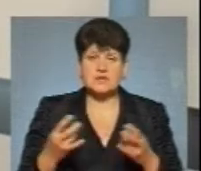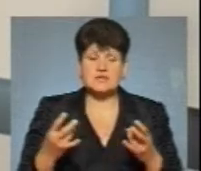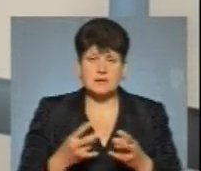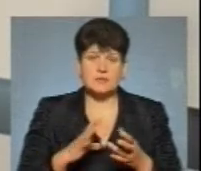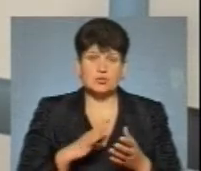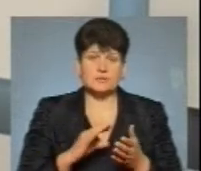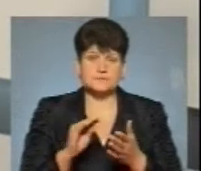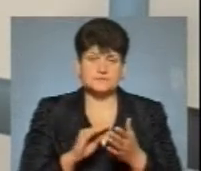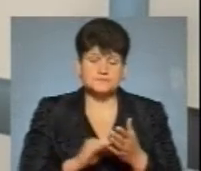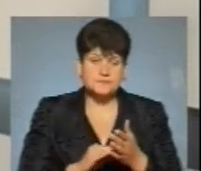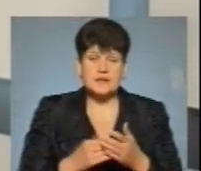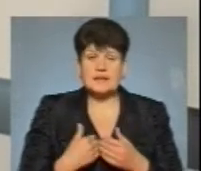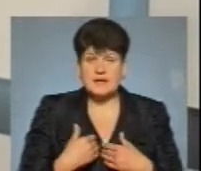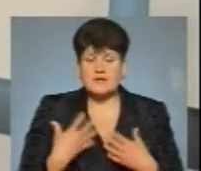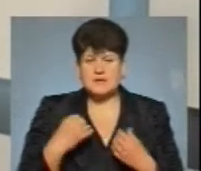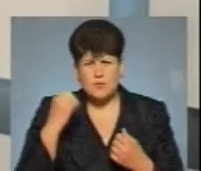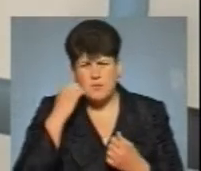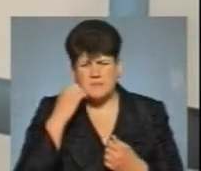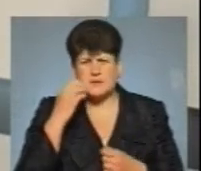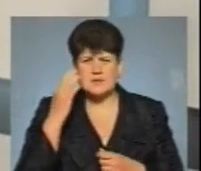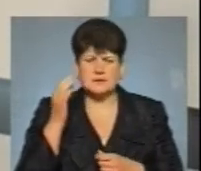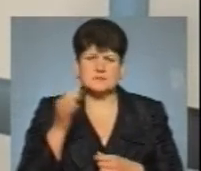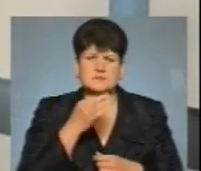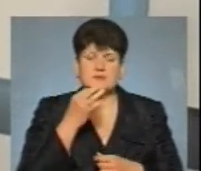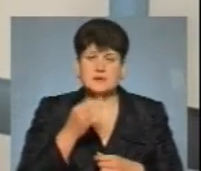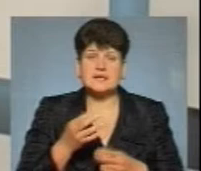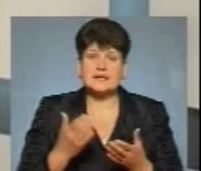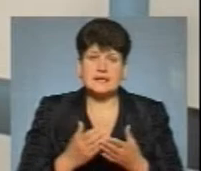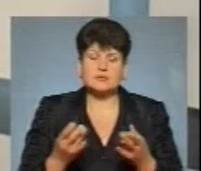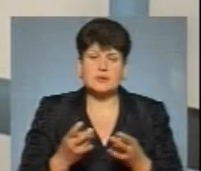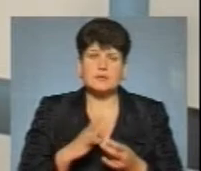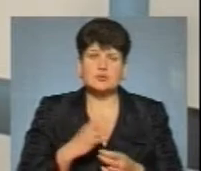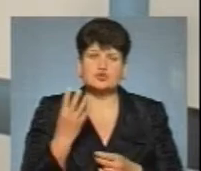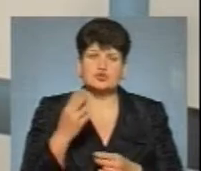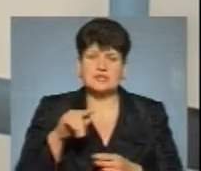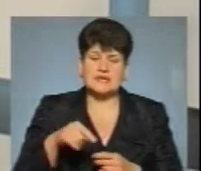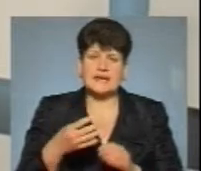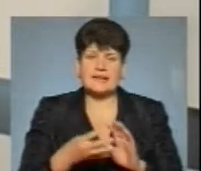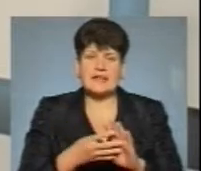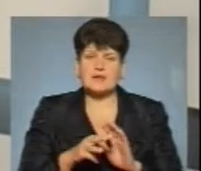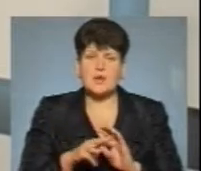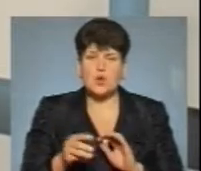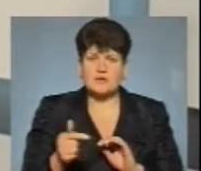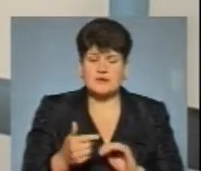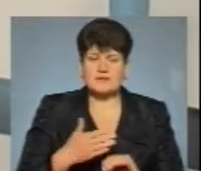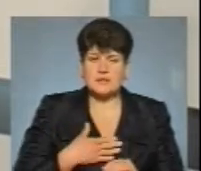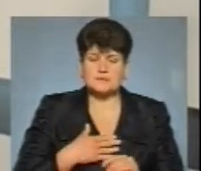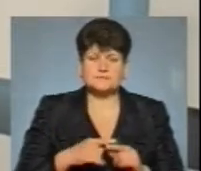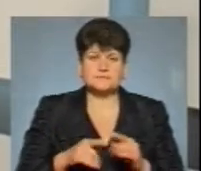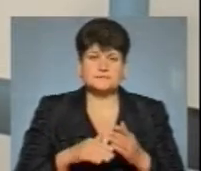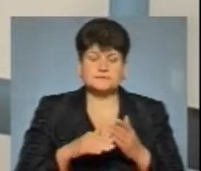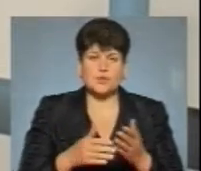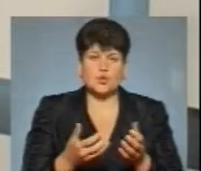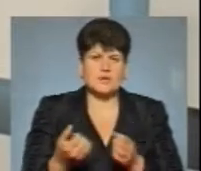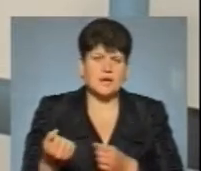законтрактувати. Тому я, ну, по пам'яті пам'ятаю, є потреба була 4,9 мільйонів гривень. Наша екстрена медична допомога